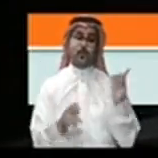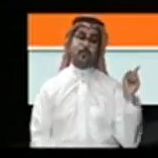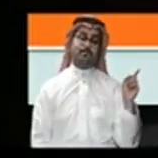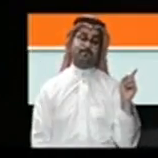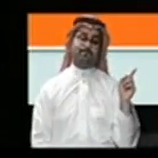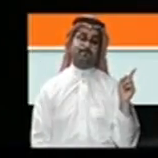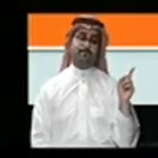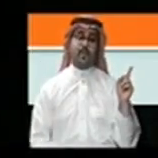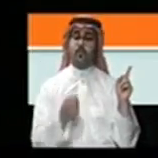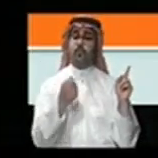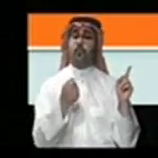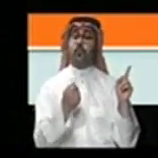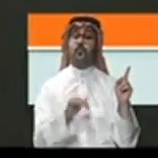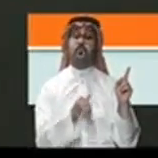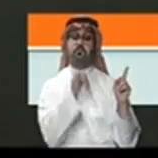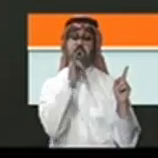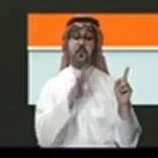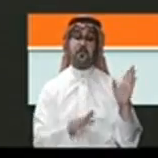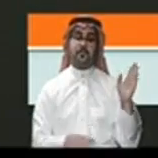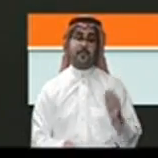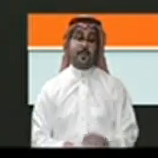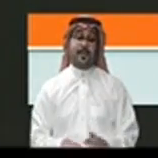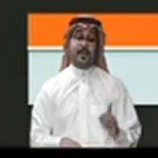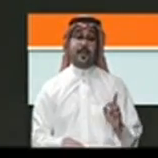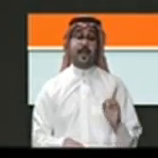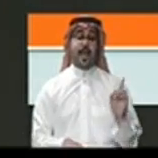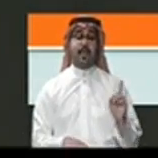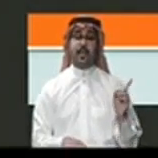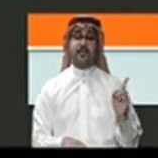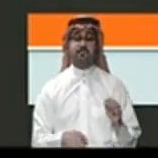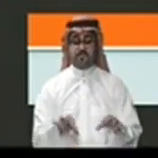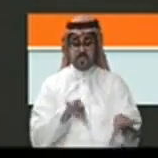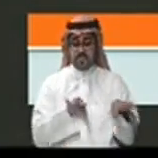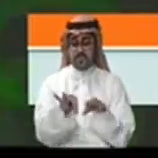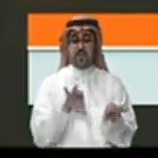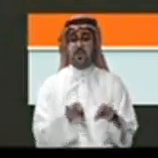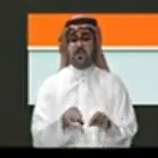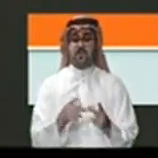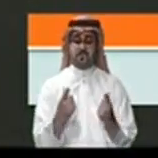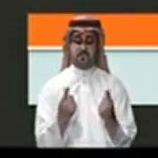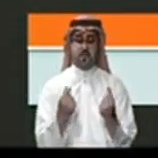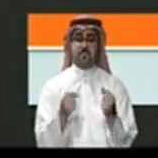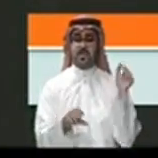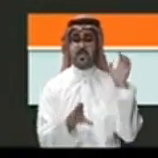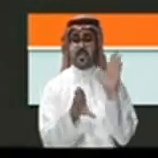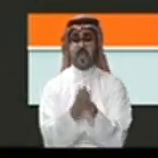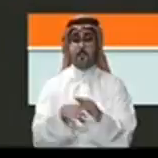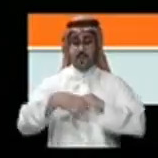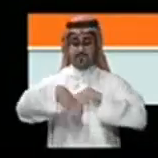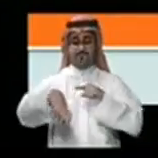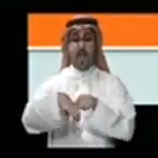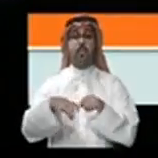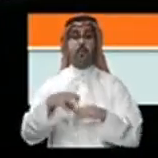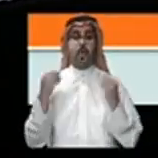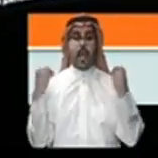رؤساء الاتحادات الرياضية ورؤساء الأندية أن هذه الاستراتيجية ستعمل على تعزيز القطاع الرياضي